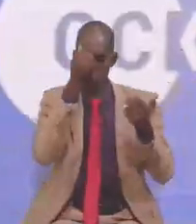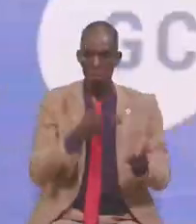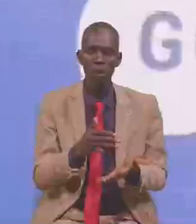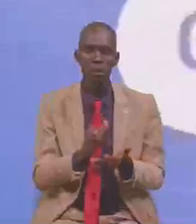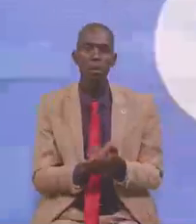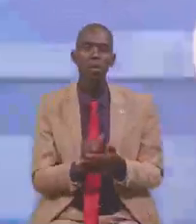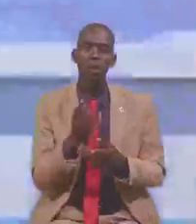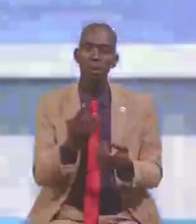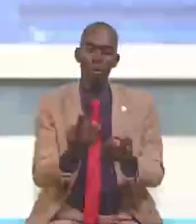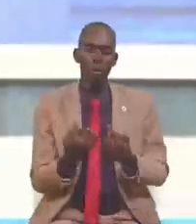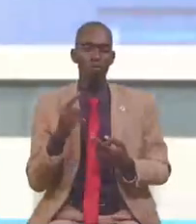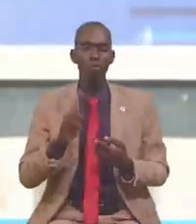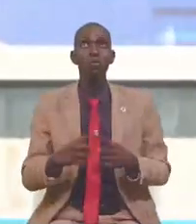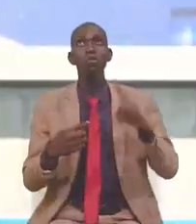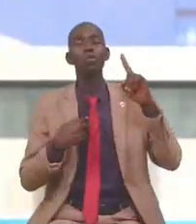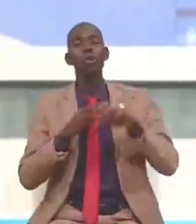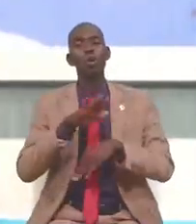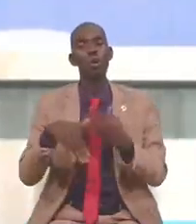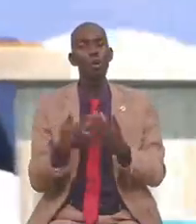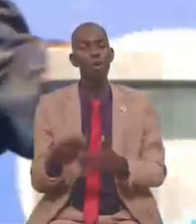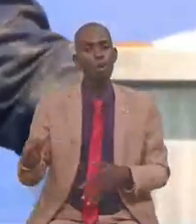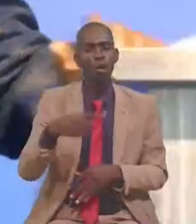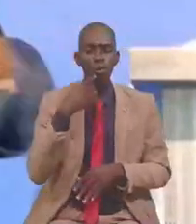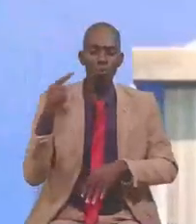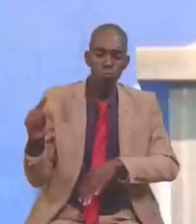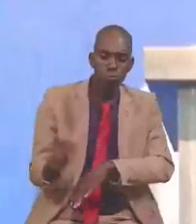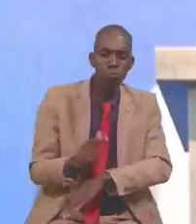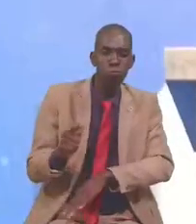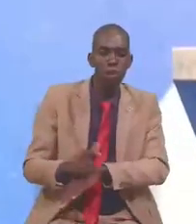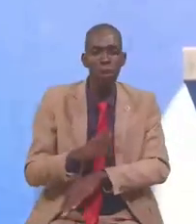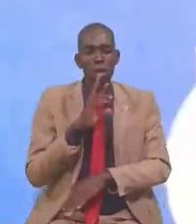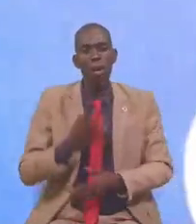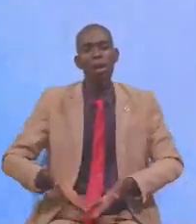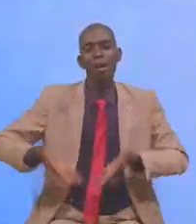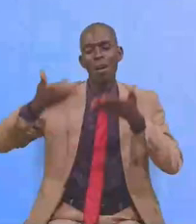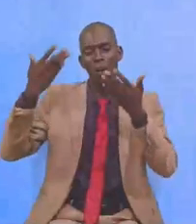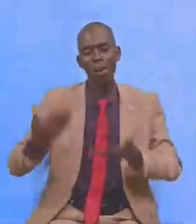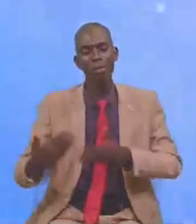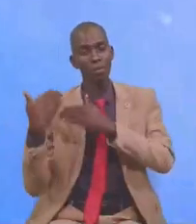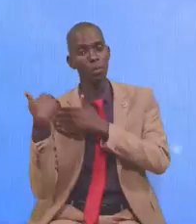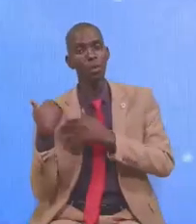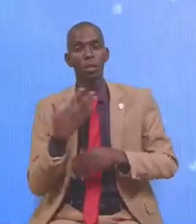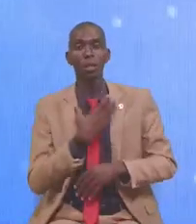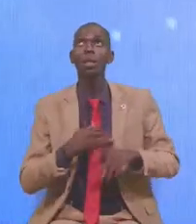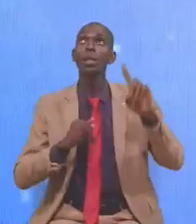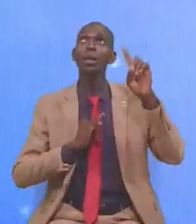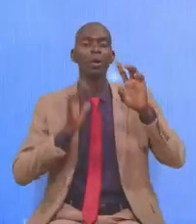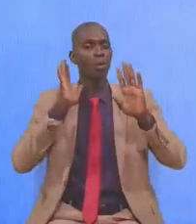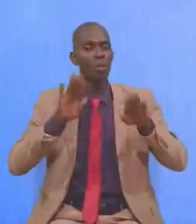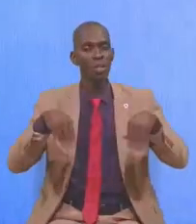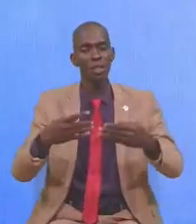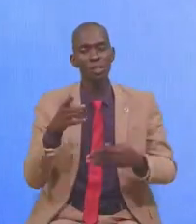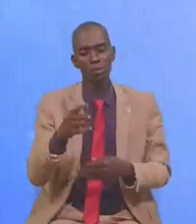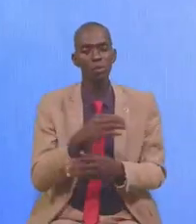tous qui êtes fatigués et chargés, et je vous donnerai du repos. J'ai entendu